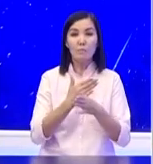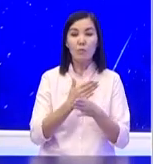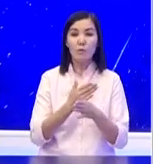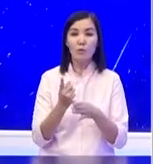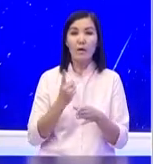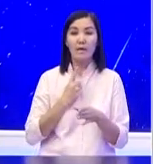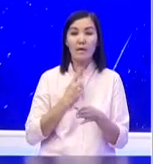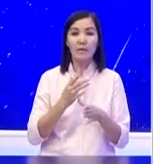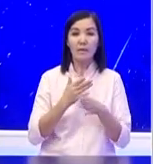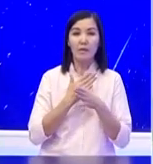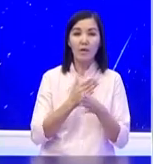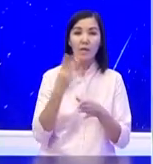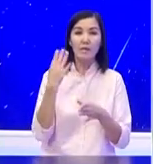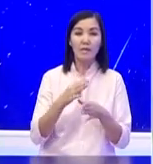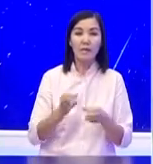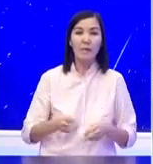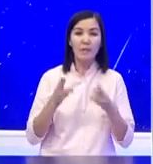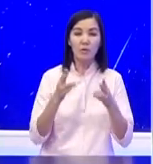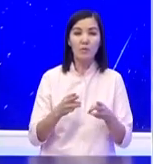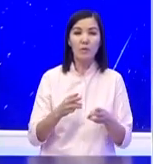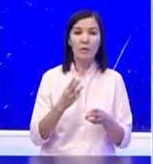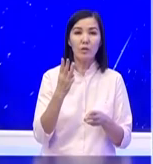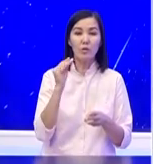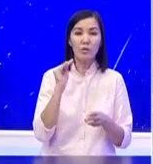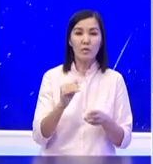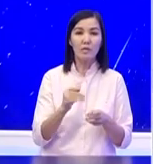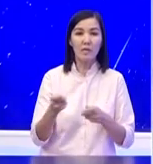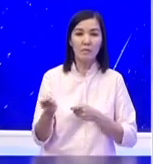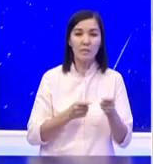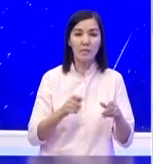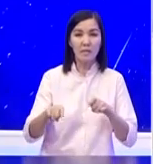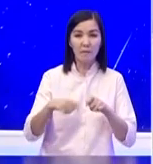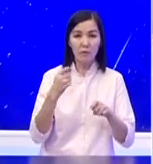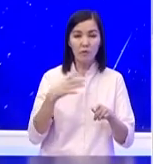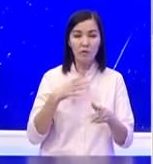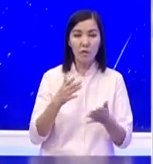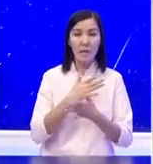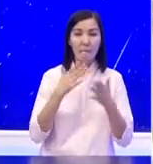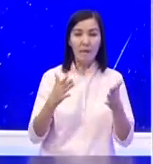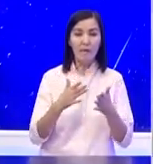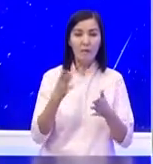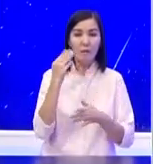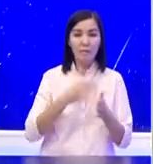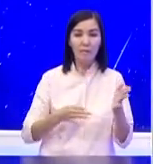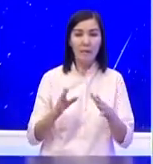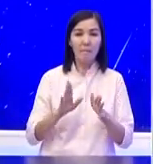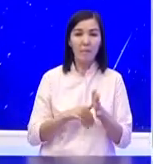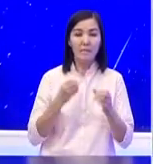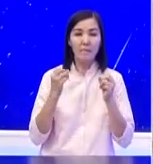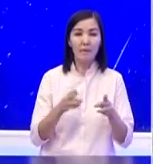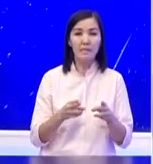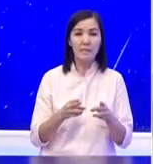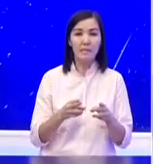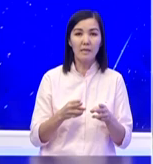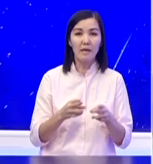в этом году раскрыто более 40 преступлений и порядка 3000 административных нарушений. Большим подспорьем в области безопасности имущества стали